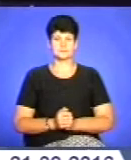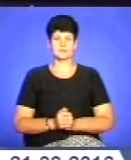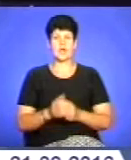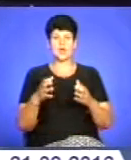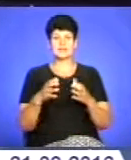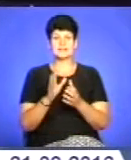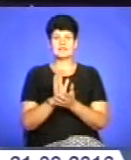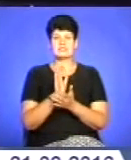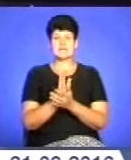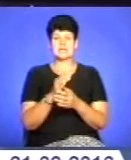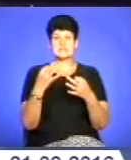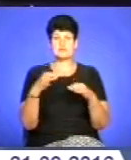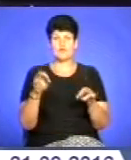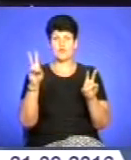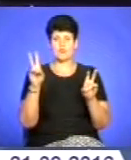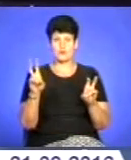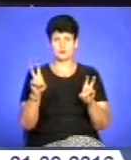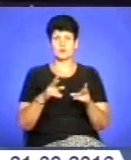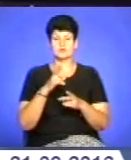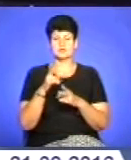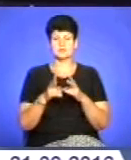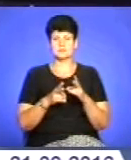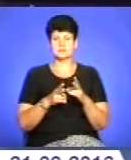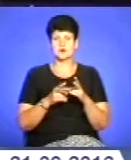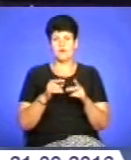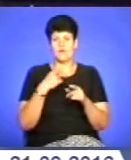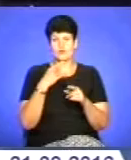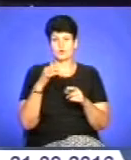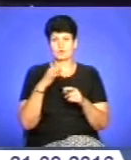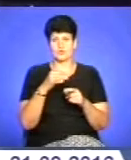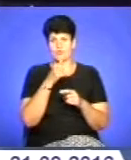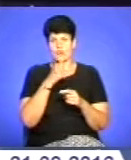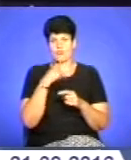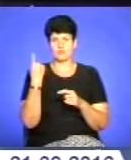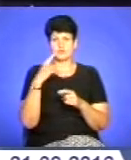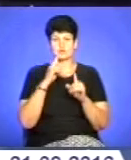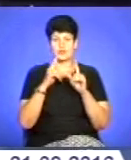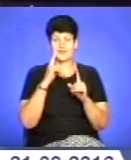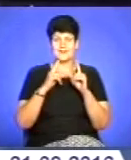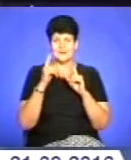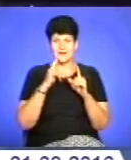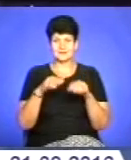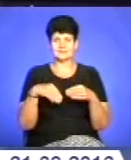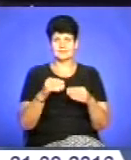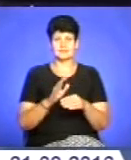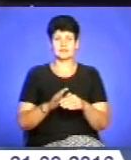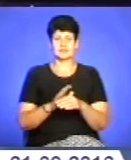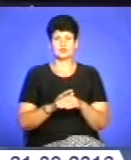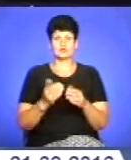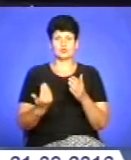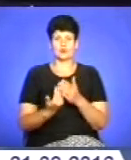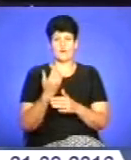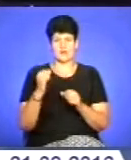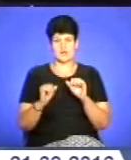Колектив газети «Свобода» погрожує оголосити страйк через спроби обласної ради призначити на посаду головного редактора видання